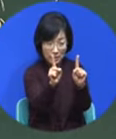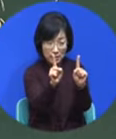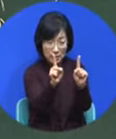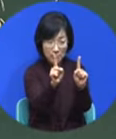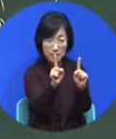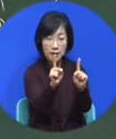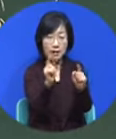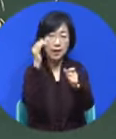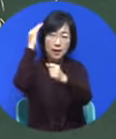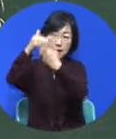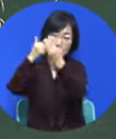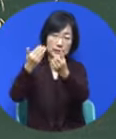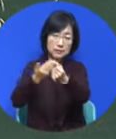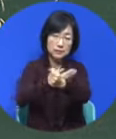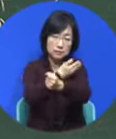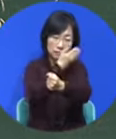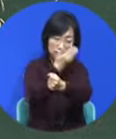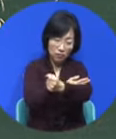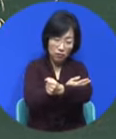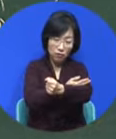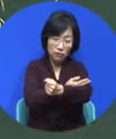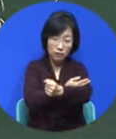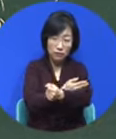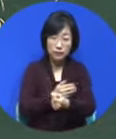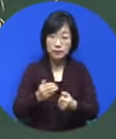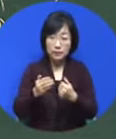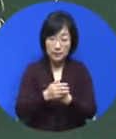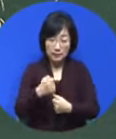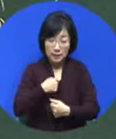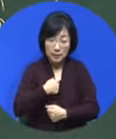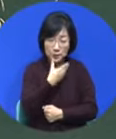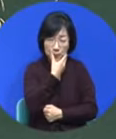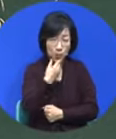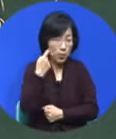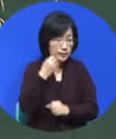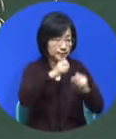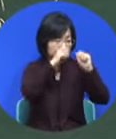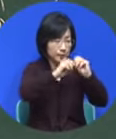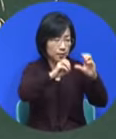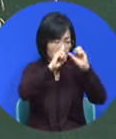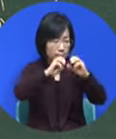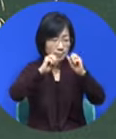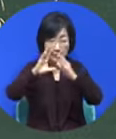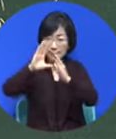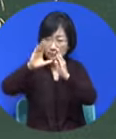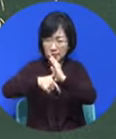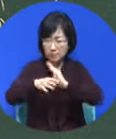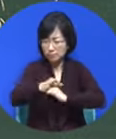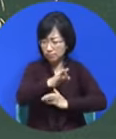능력이다 가이 일을 전하는 일에 부끄럽게 여기지